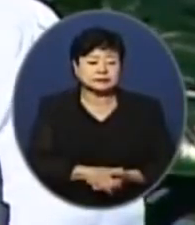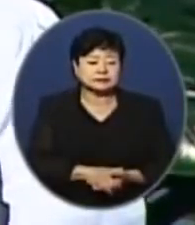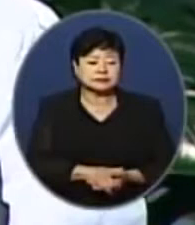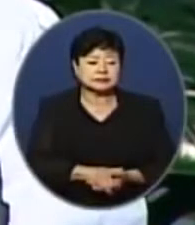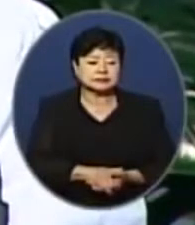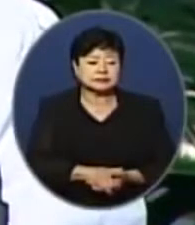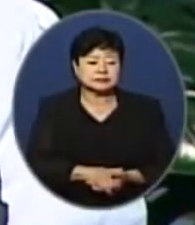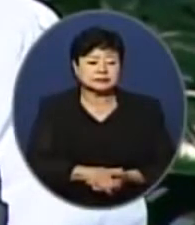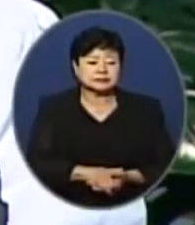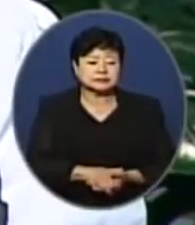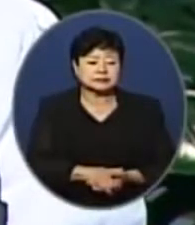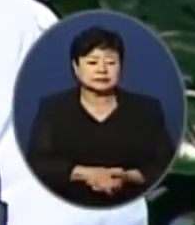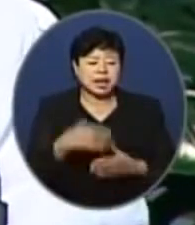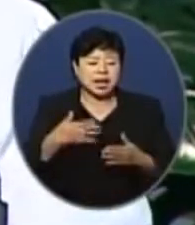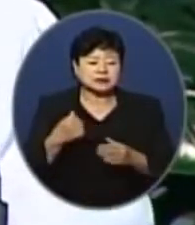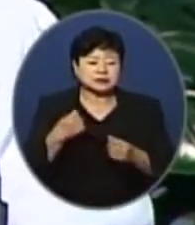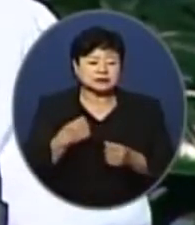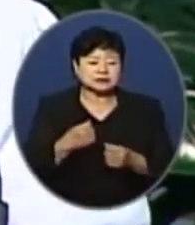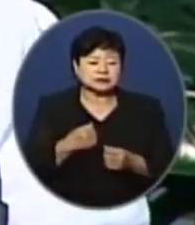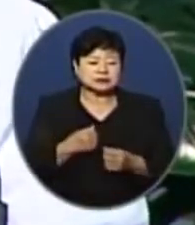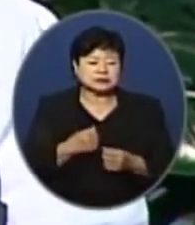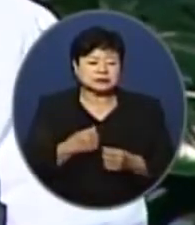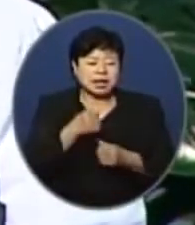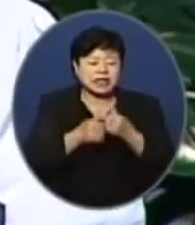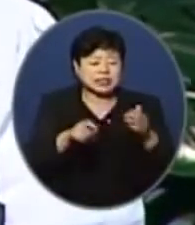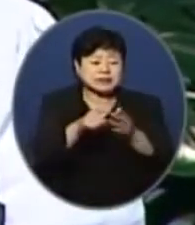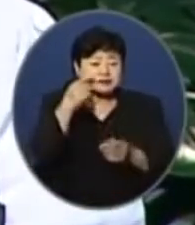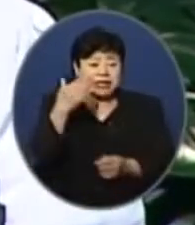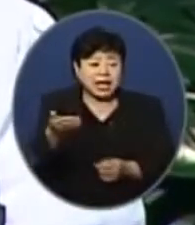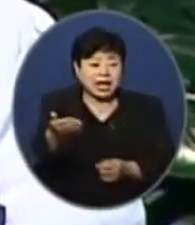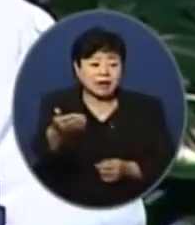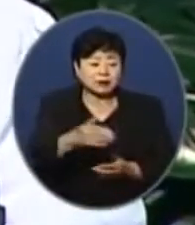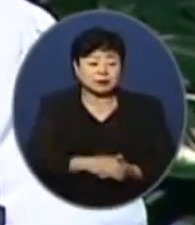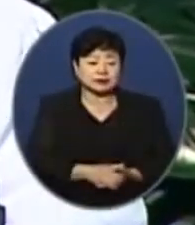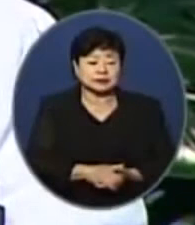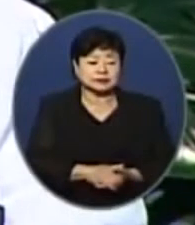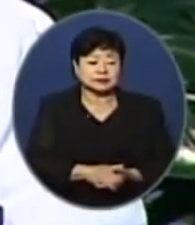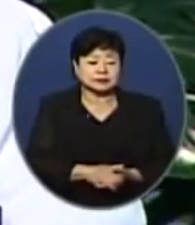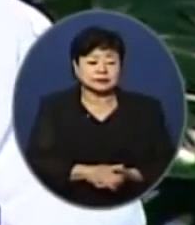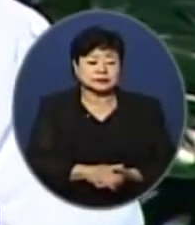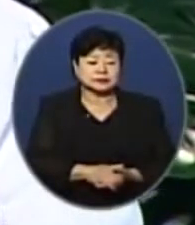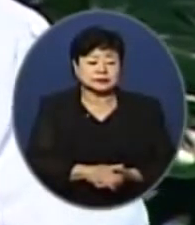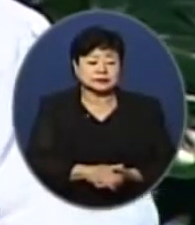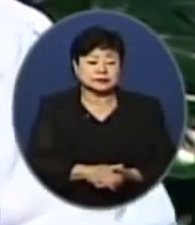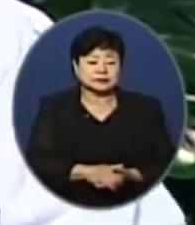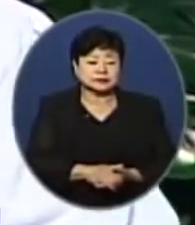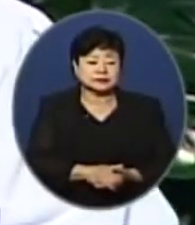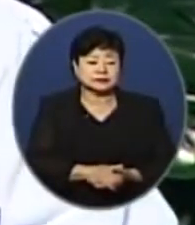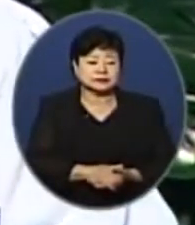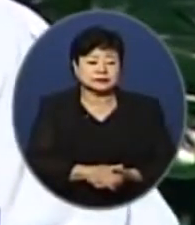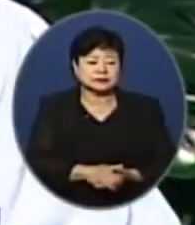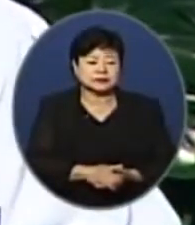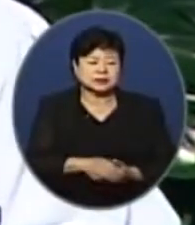그에게 와서 묻습니다. 아직도 하나님을 믿냐? 믿습니다. 그러면 그에게